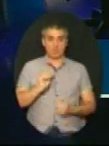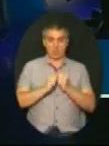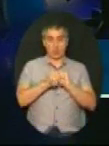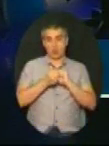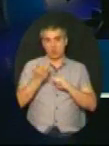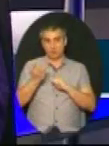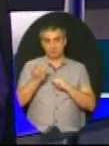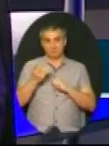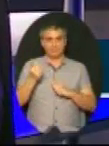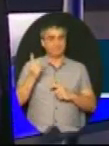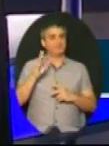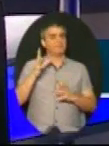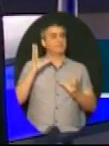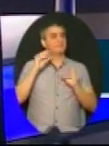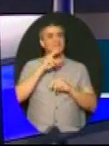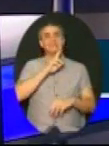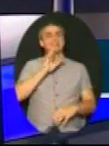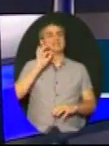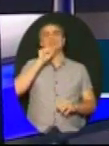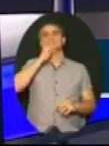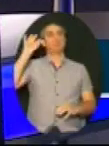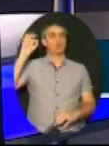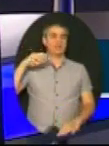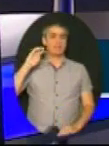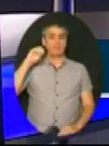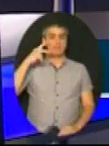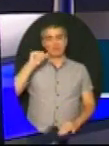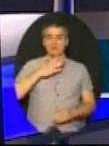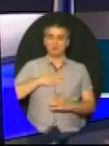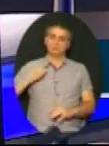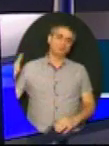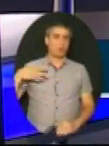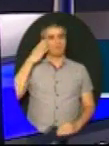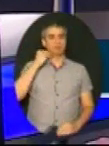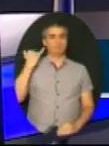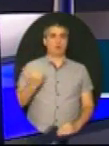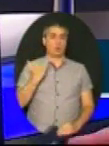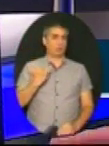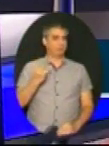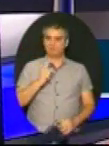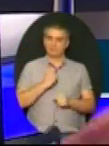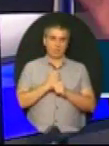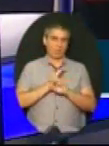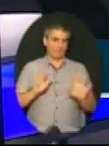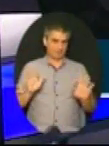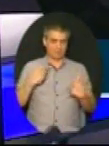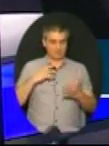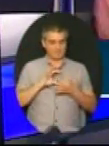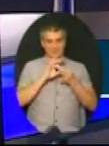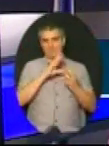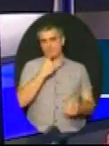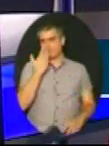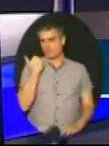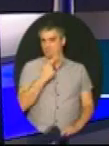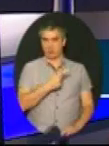של אימה ההיסטורית, מפאי, הייתה שמנסים תמיד לרצות את כולם כל הזמן. זה לא עובד. אני מתחבר למה שאת